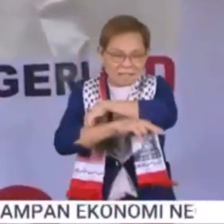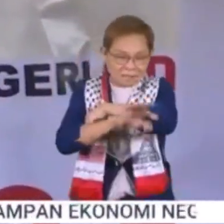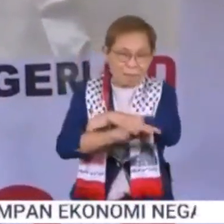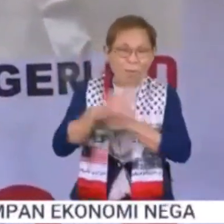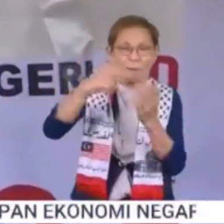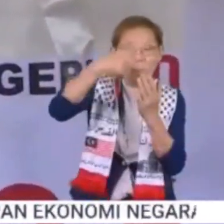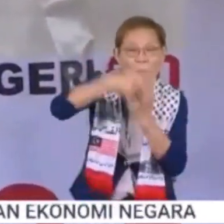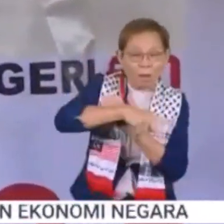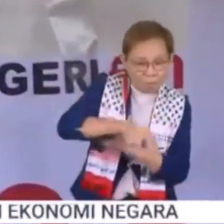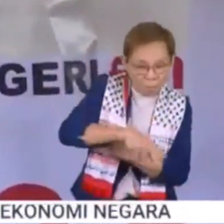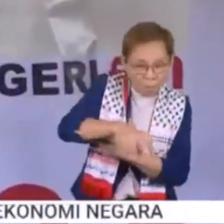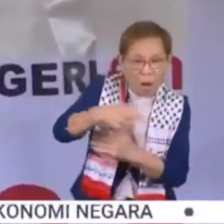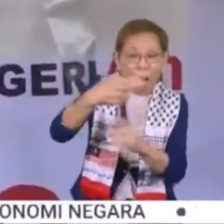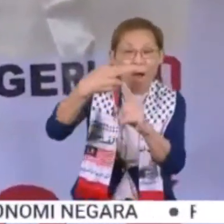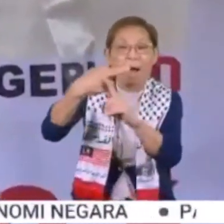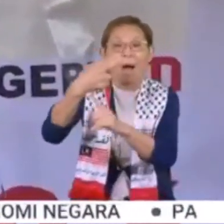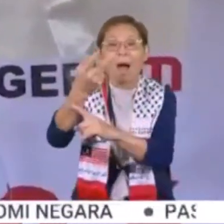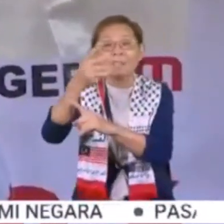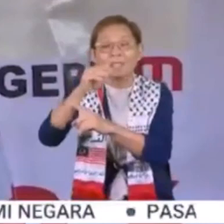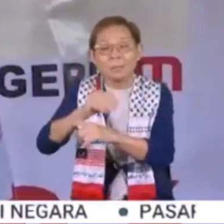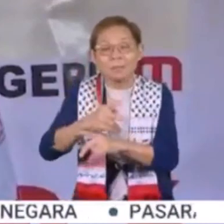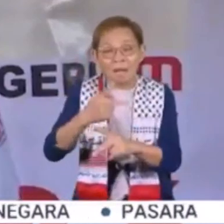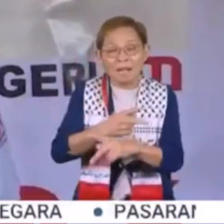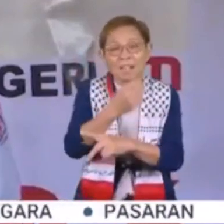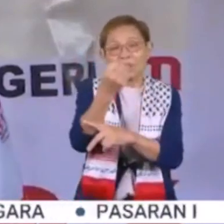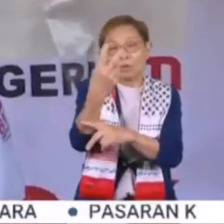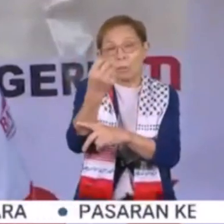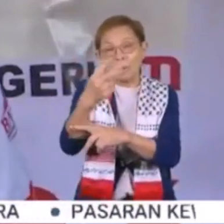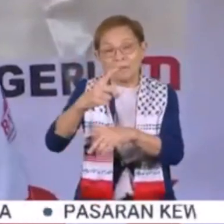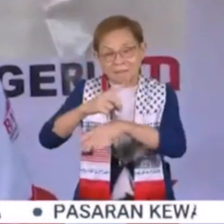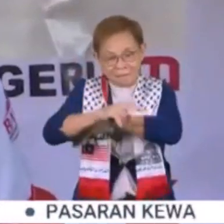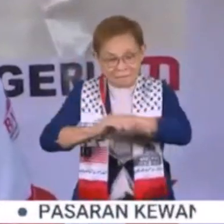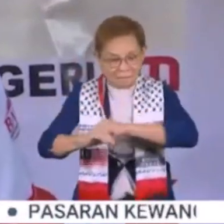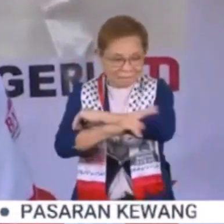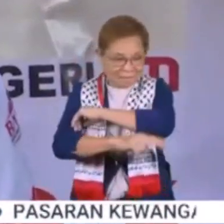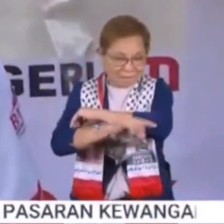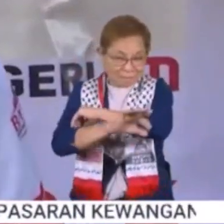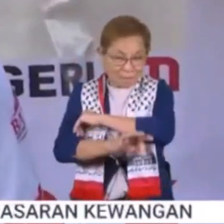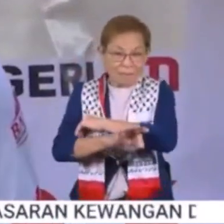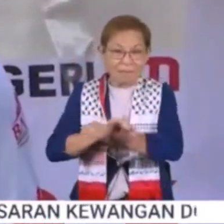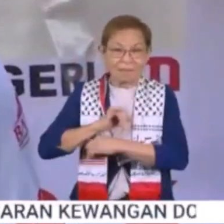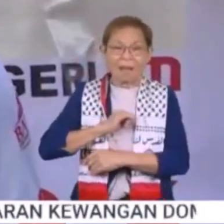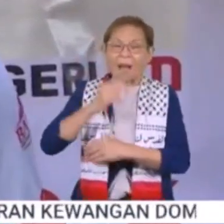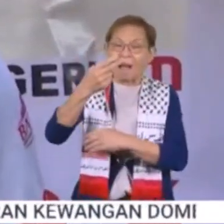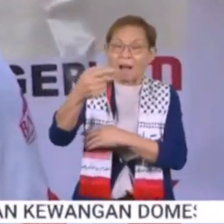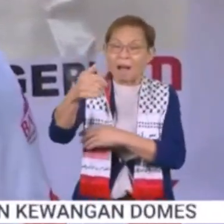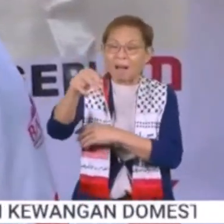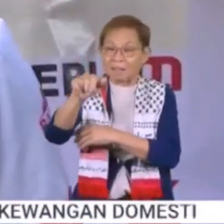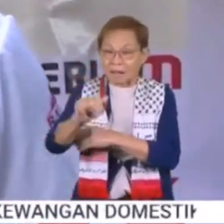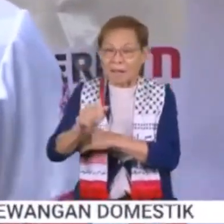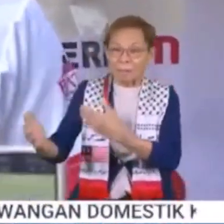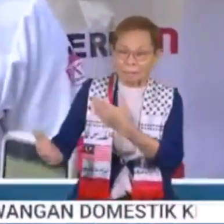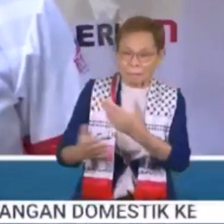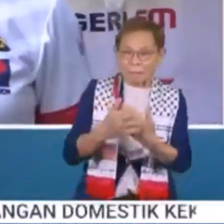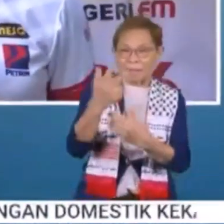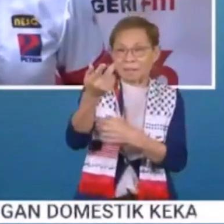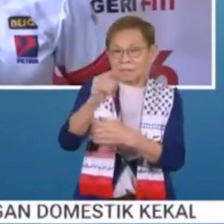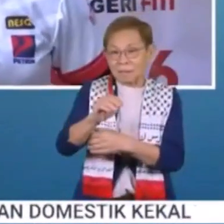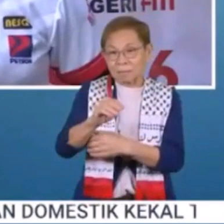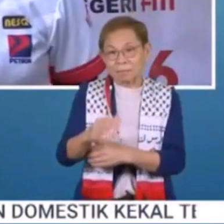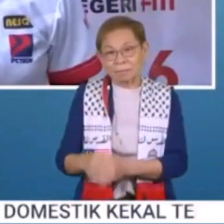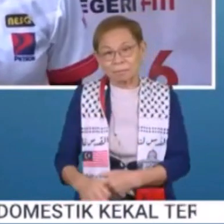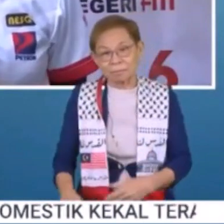program Jelajah Ramadan RTM edisi ke-12 peringkat Negeri Sembilan. Saya Hana Adlina Satyun Ahmad kembali bersama dia di Angkasa Puri. Silakan